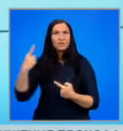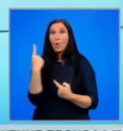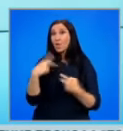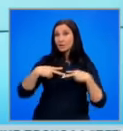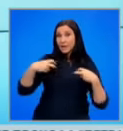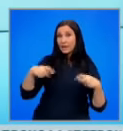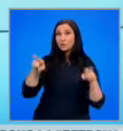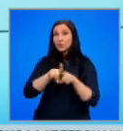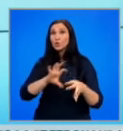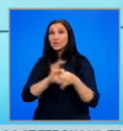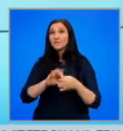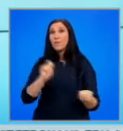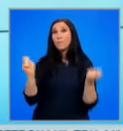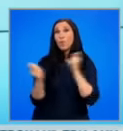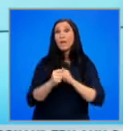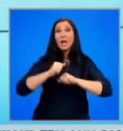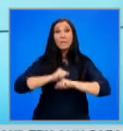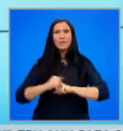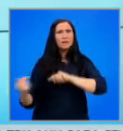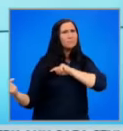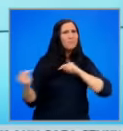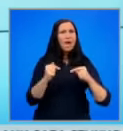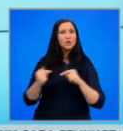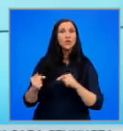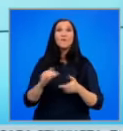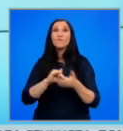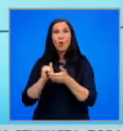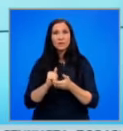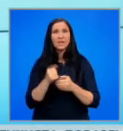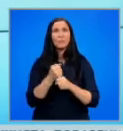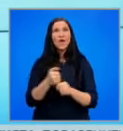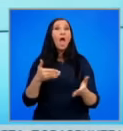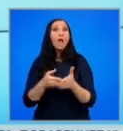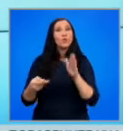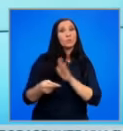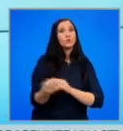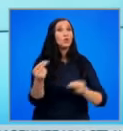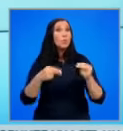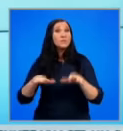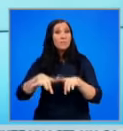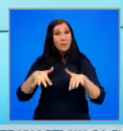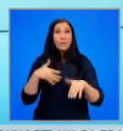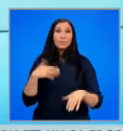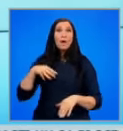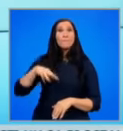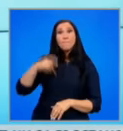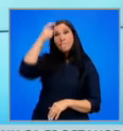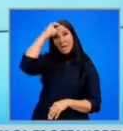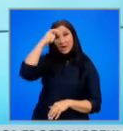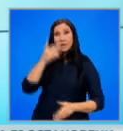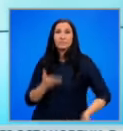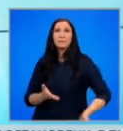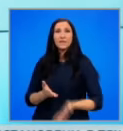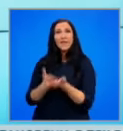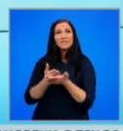с промените в кабинета и раздора в коалицията. Депутати от Антикорупционната комисия в парламента поискаха МВР да